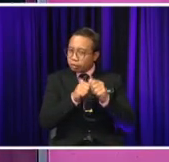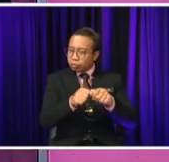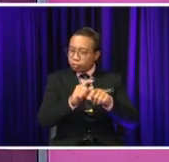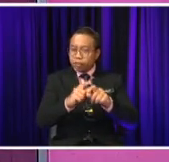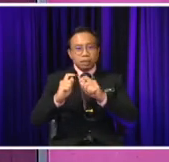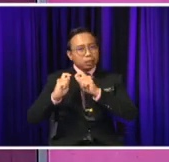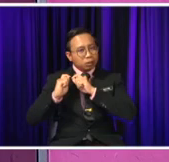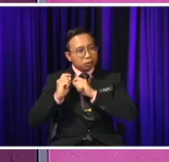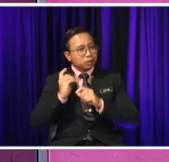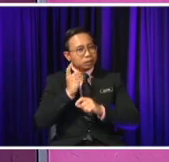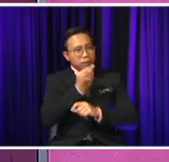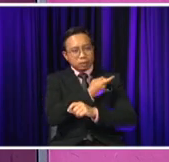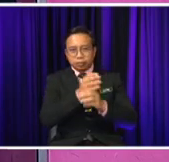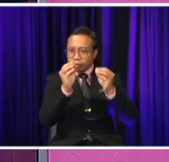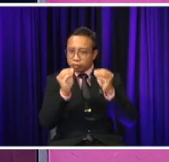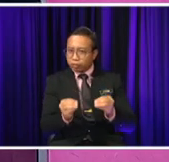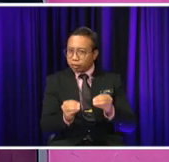tanggung jawab Kita sebagai manusia